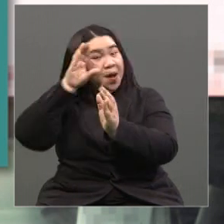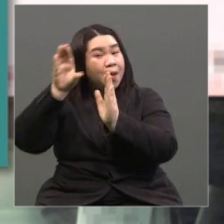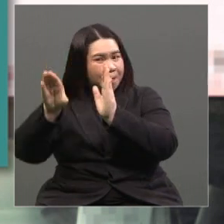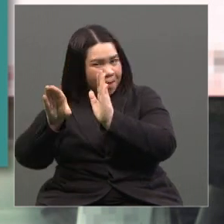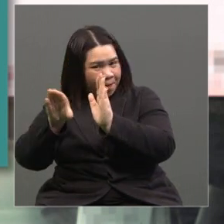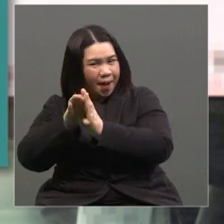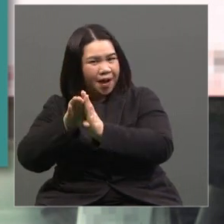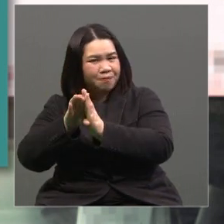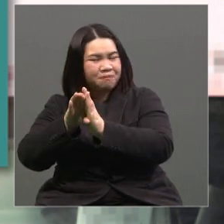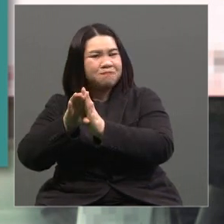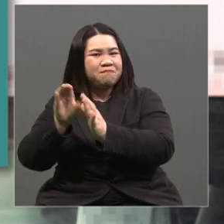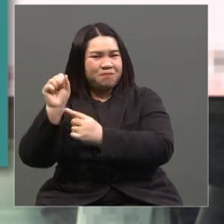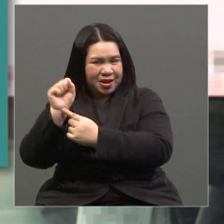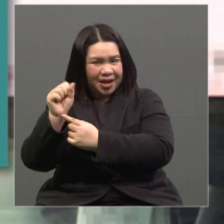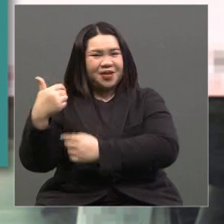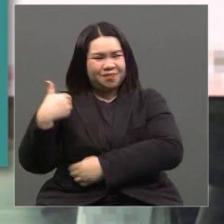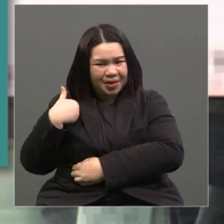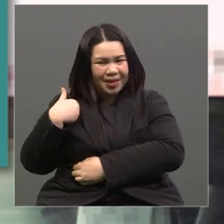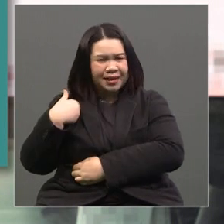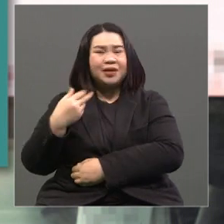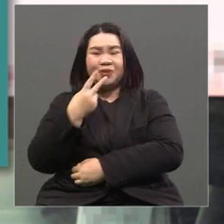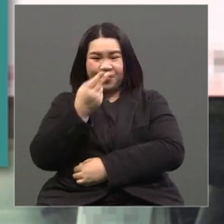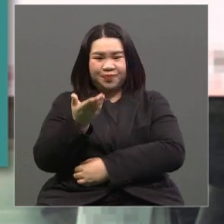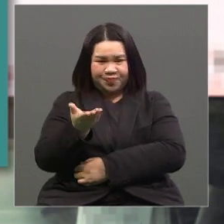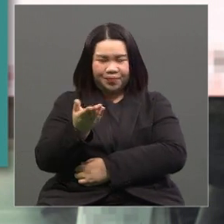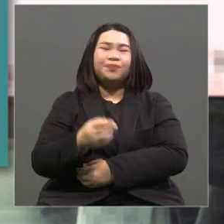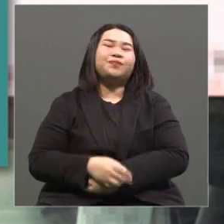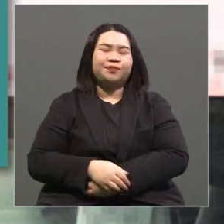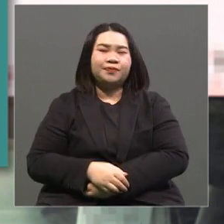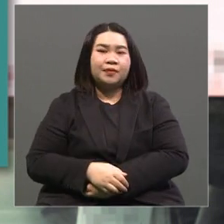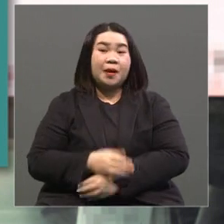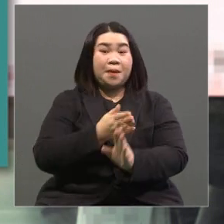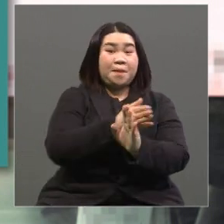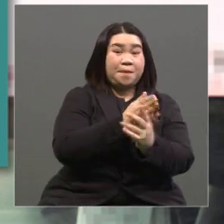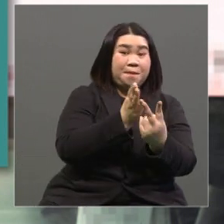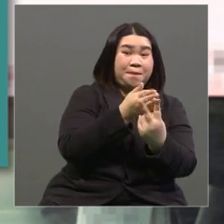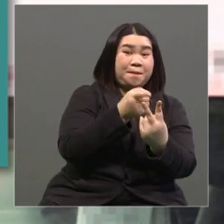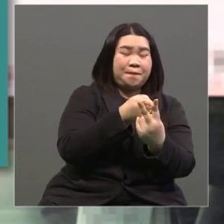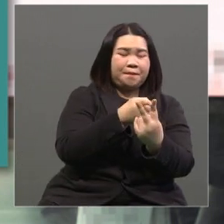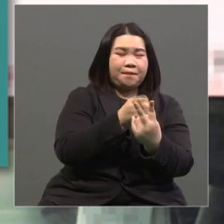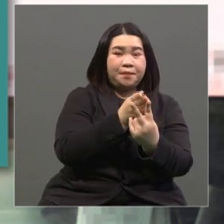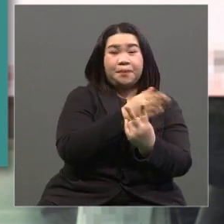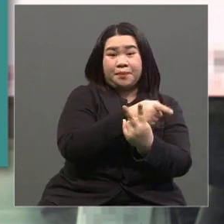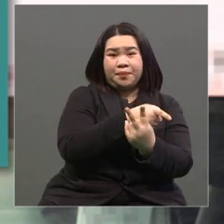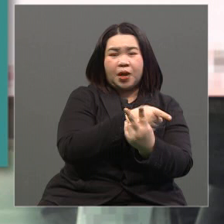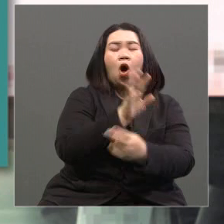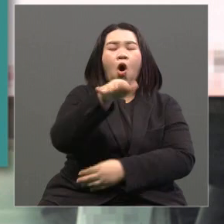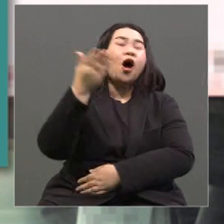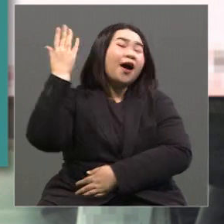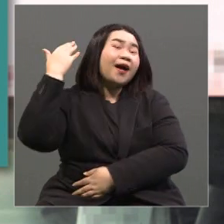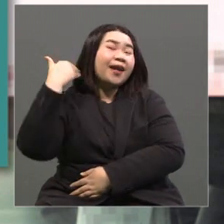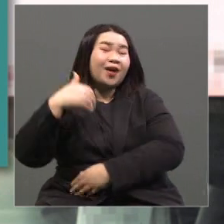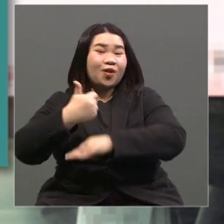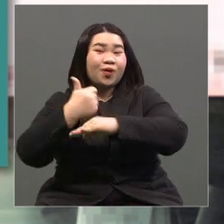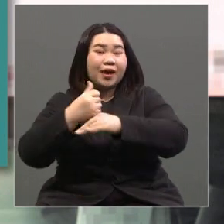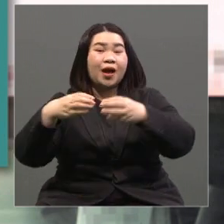เครื่องหมายของพรรคการเมืองเนี่ยนะคือถ้าเป็นแบบบัญชีรายชื่อเนี่ยอย่างที่เมื่อสักครู่เราเล่าให้ฟังไปที่คุณธิทาบอกถ้า